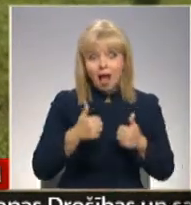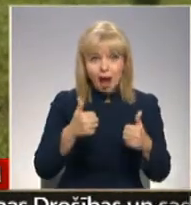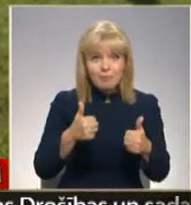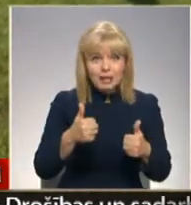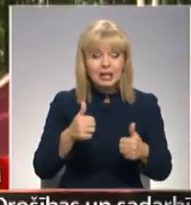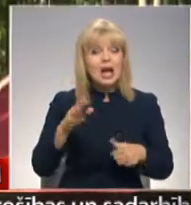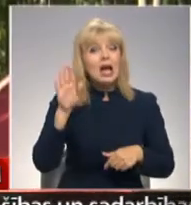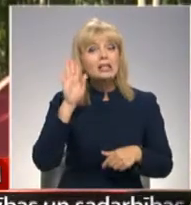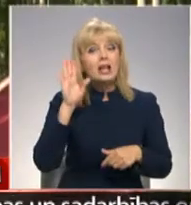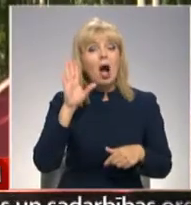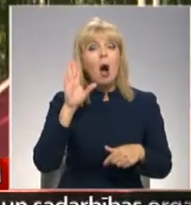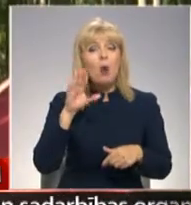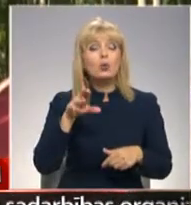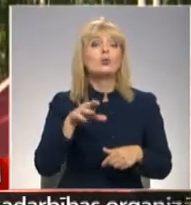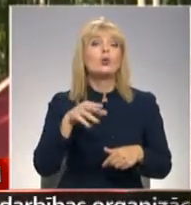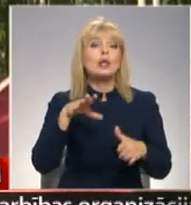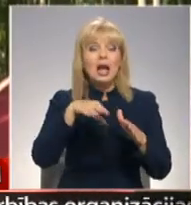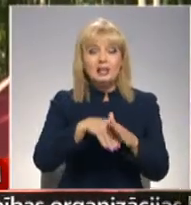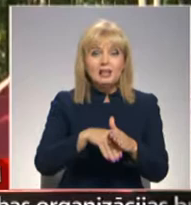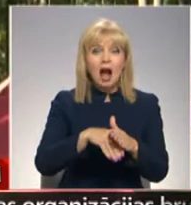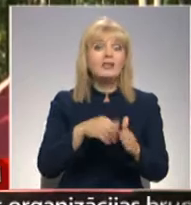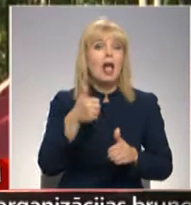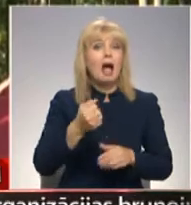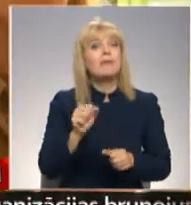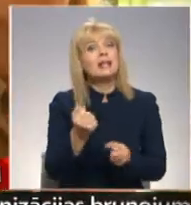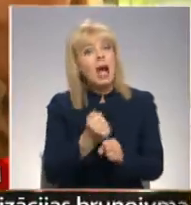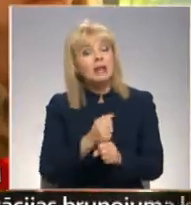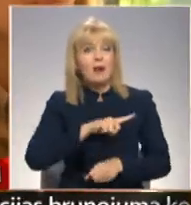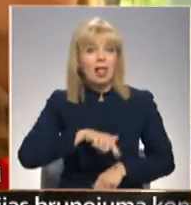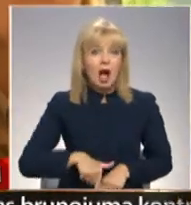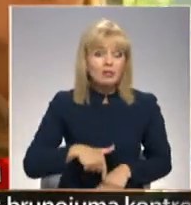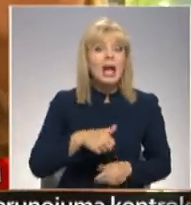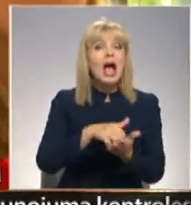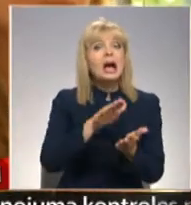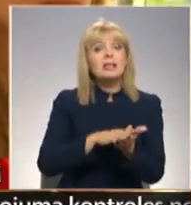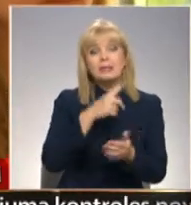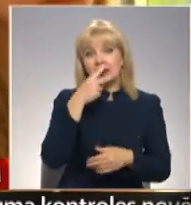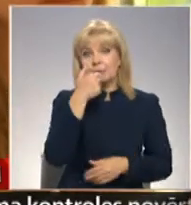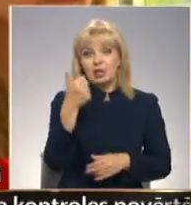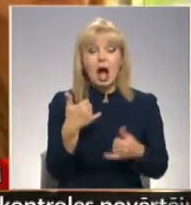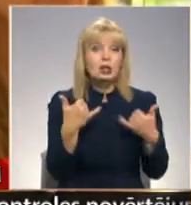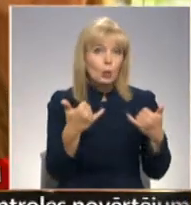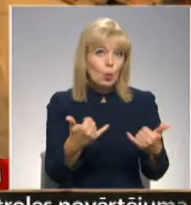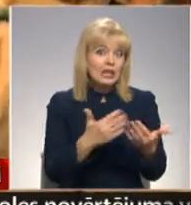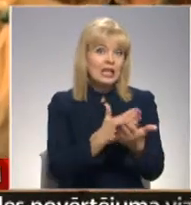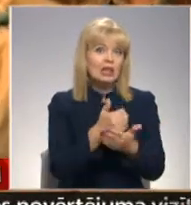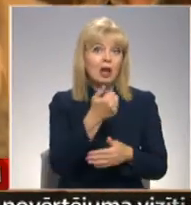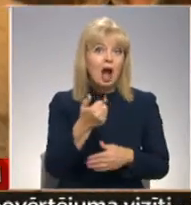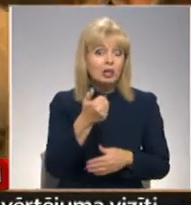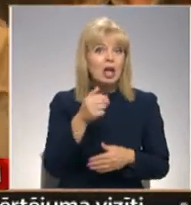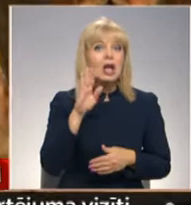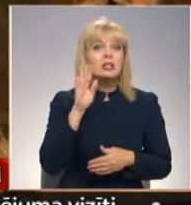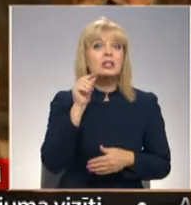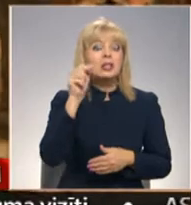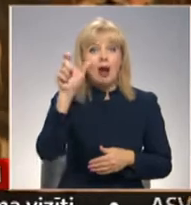skautu aktīvi iesaisti akcijā 100 labie darbi Latvijai. Jāpiebilst, ka atzīmējot Latvijas skautu 100 gadi, tika godināti ilgadējie skautu vadītāji